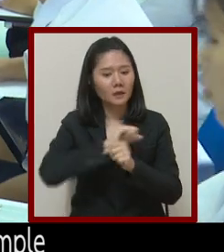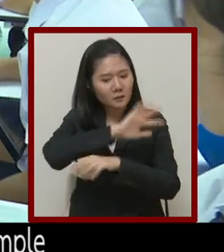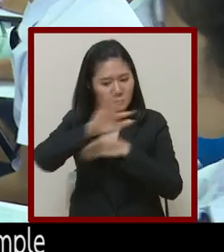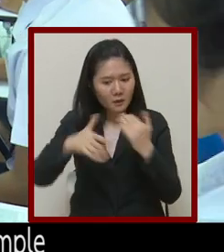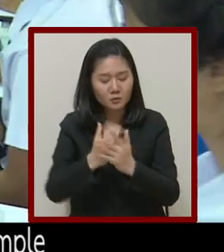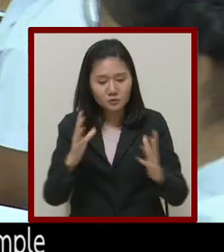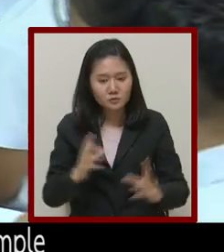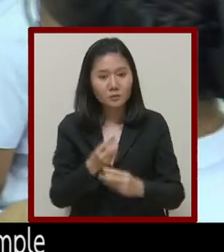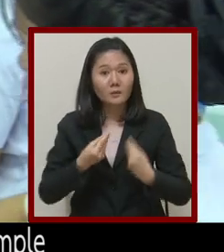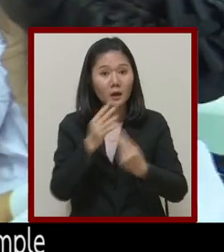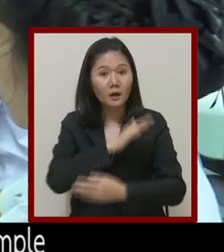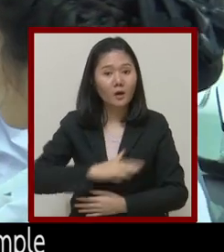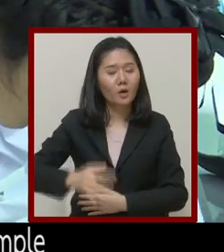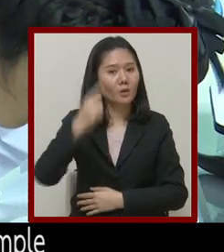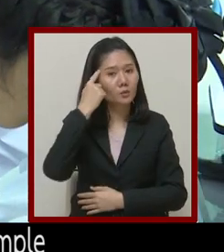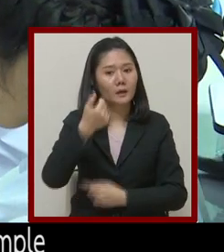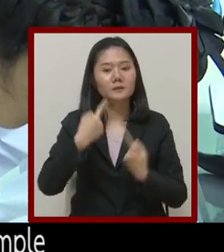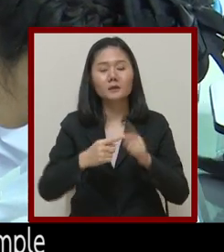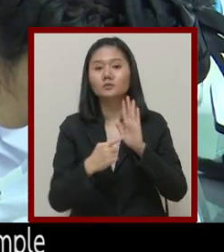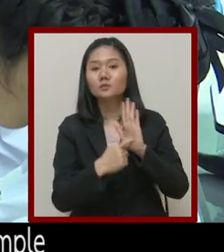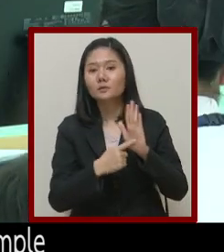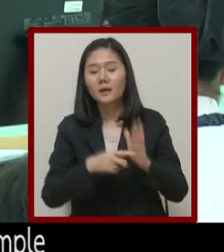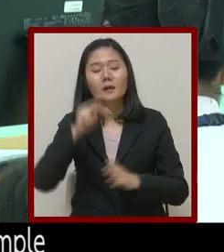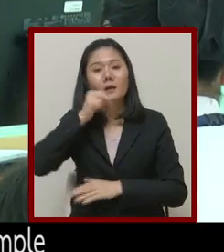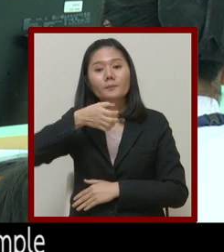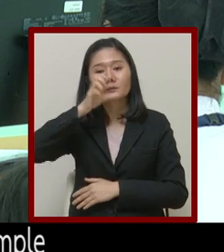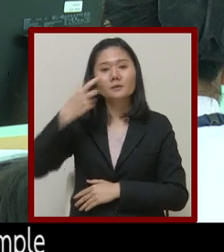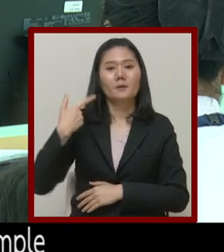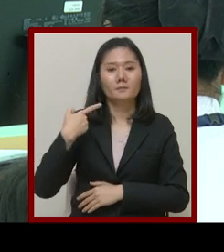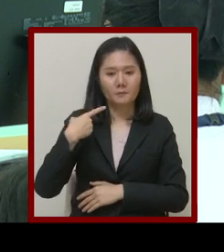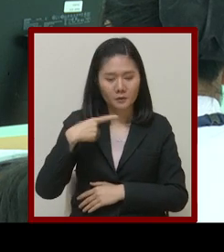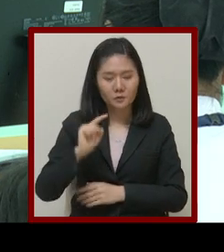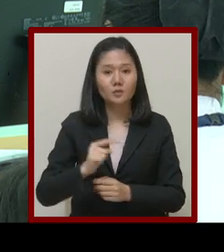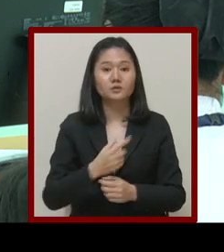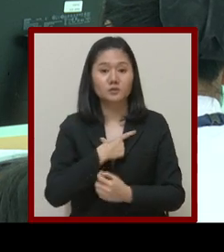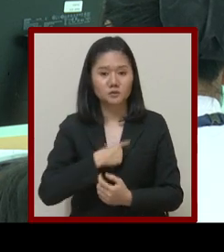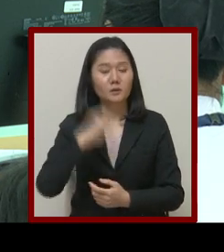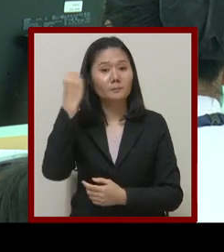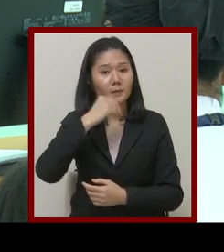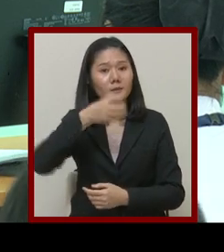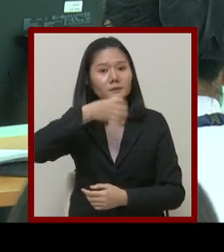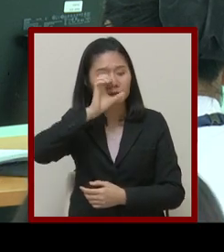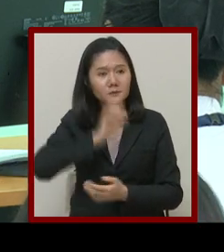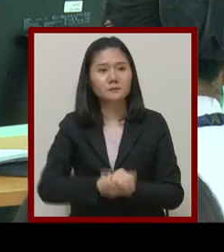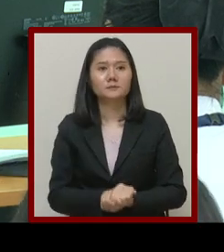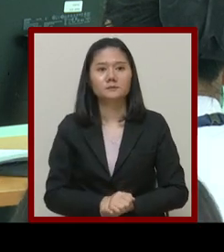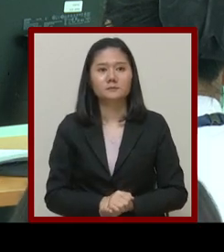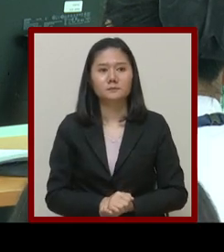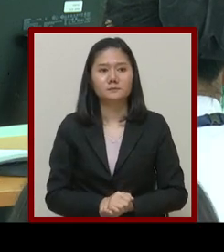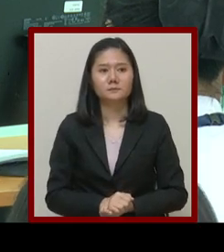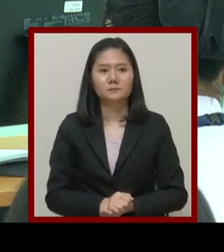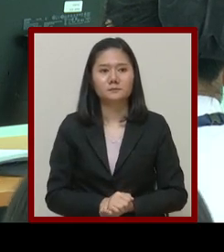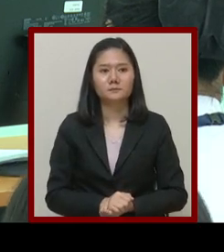ดได้แต่ว่าจะยกตัวอย่างเครื่องดื่มที่เป็นประโยชน์แล้วก็เป็นที่นิยมนะคะที่ได้รับการยอม